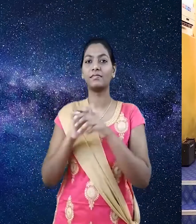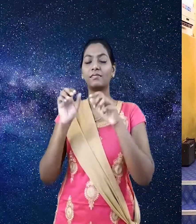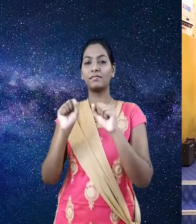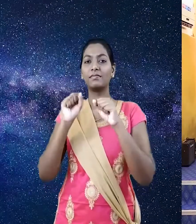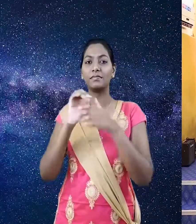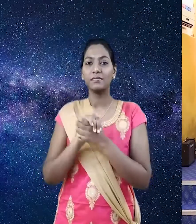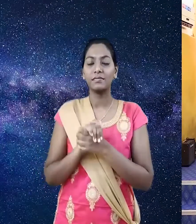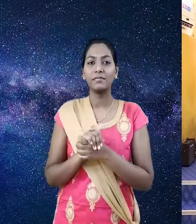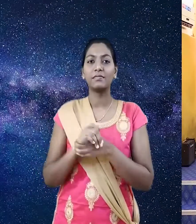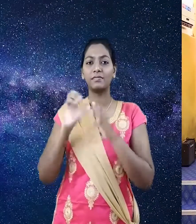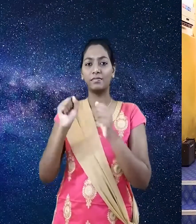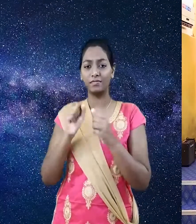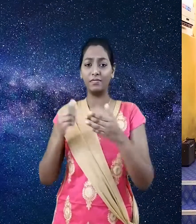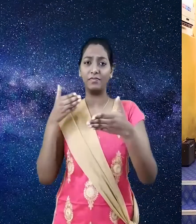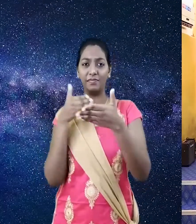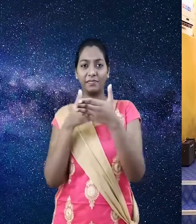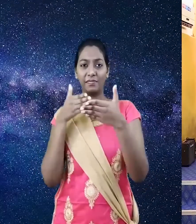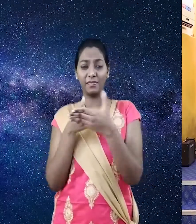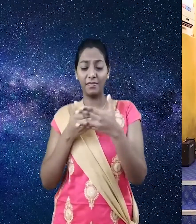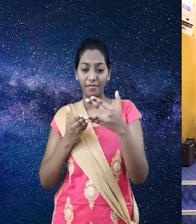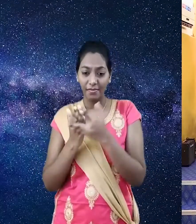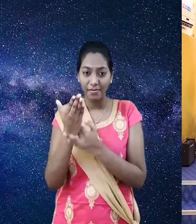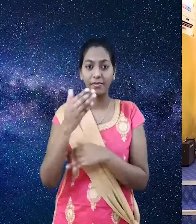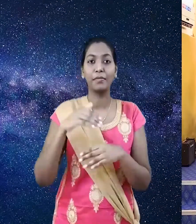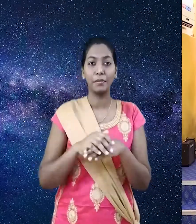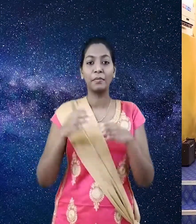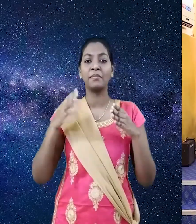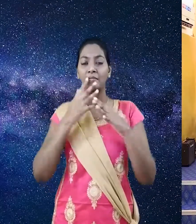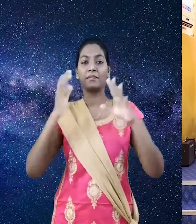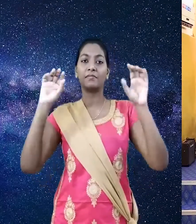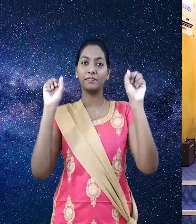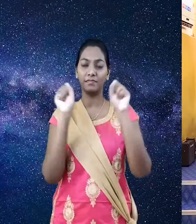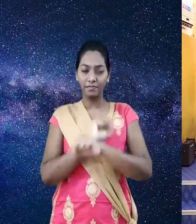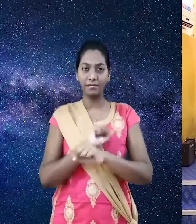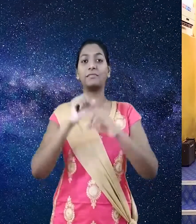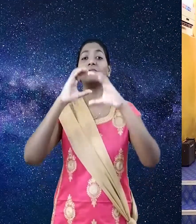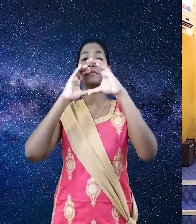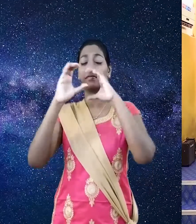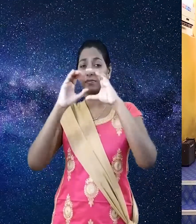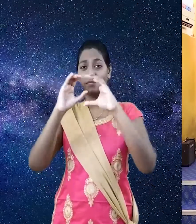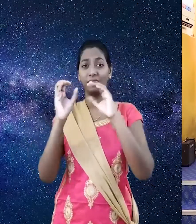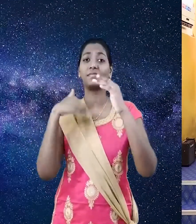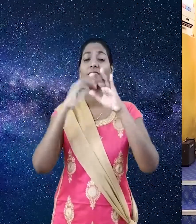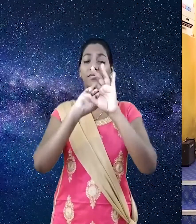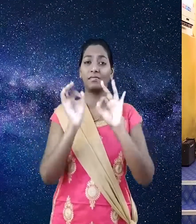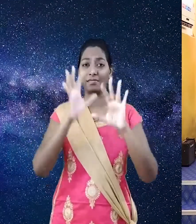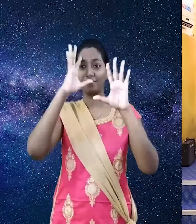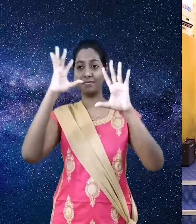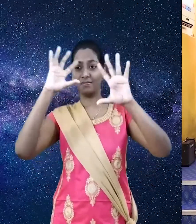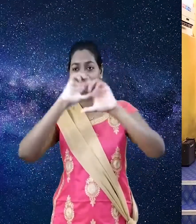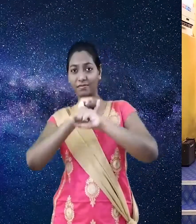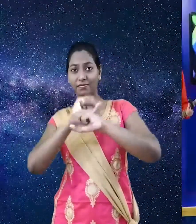करूं हा हा हा बनाने वाला चमत्कार करने वाला वाचा रखने वाला अंधेरे